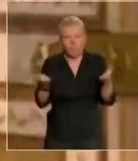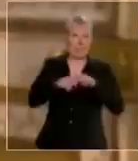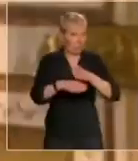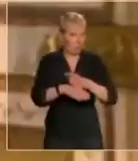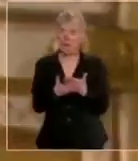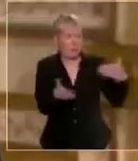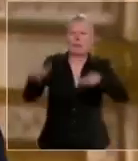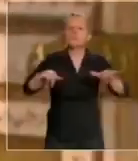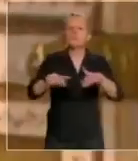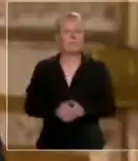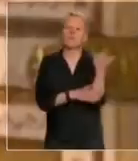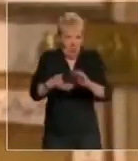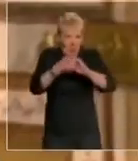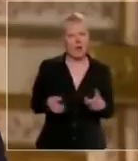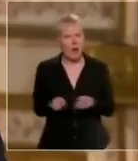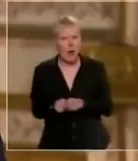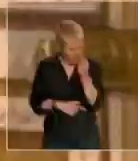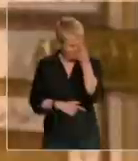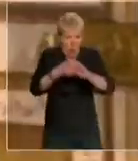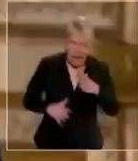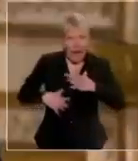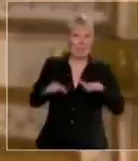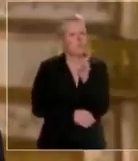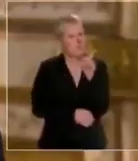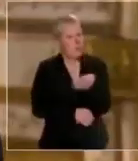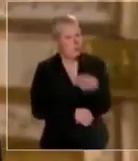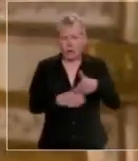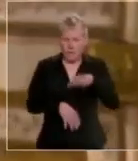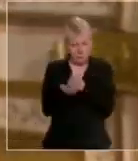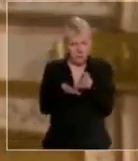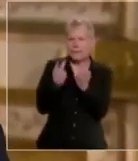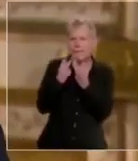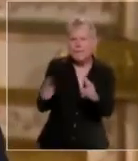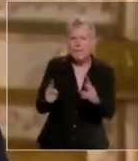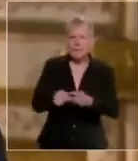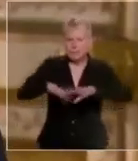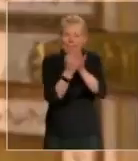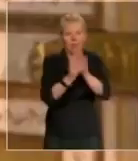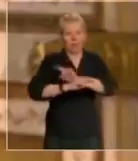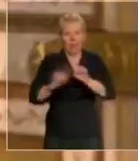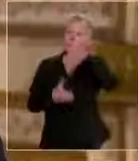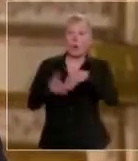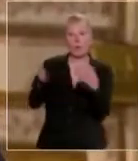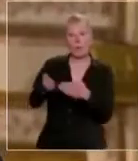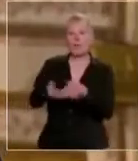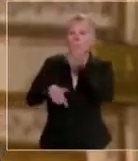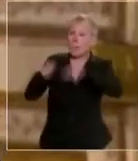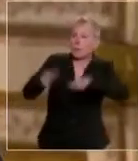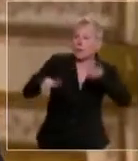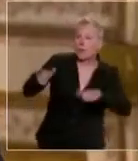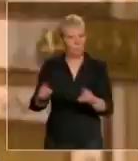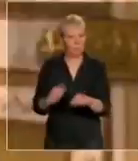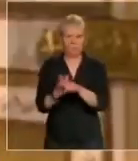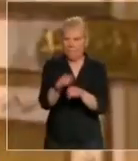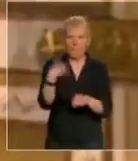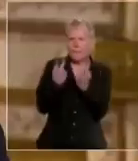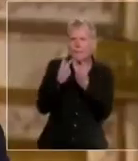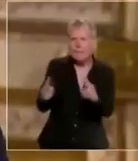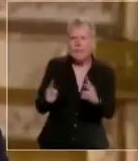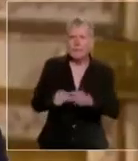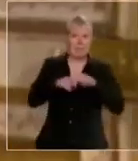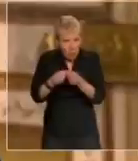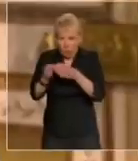gros branleurs de merde. Putain, je suis en colère. J'ai envie de sortir de nique. Et l'ensemble des scientifiques, médecins, infirmiers, mais